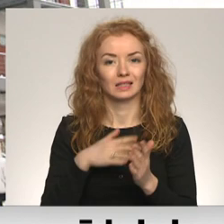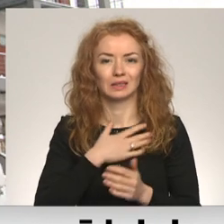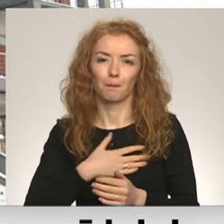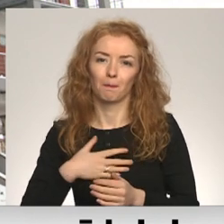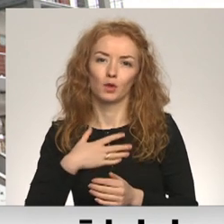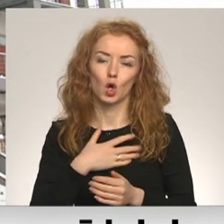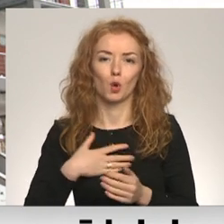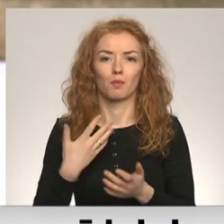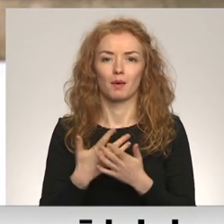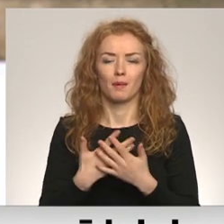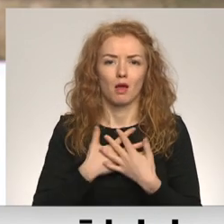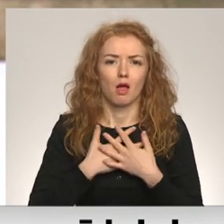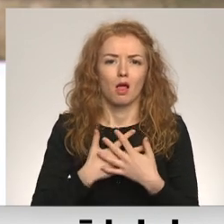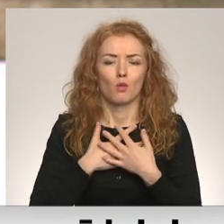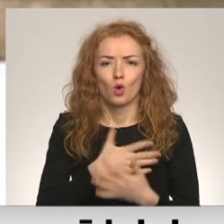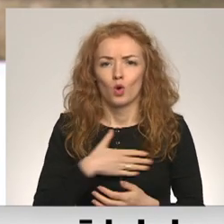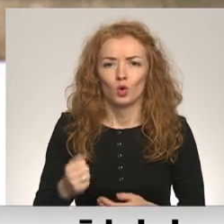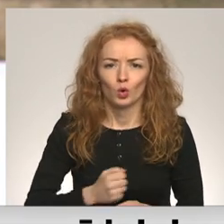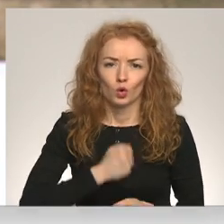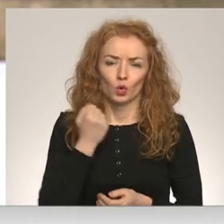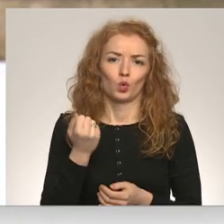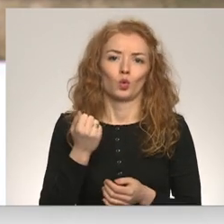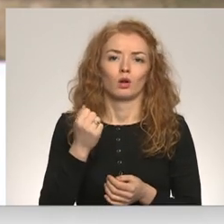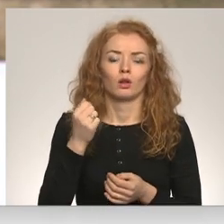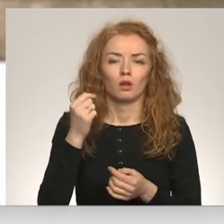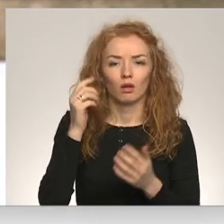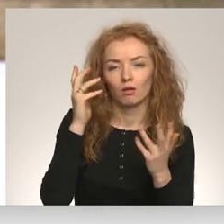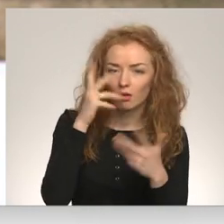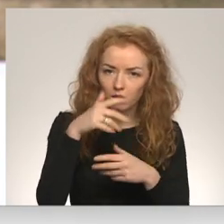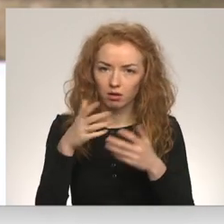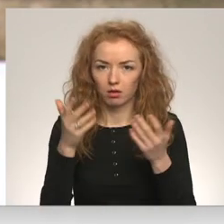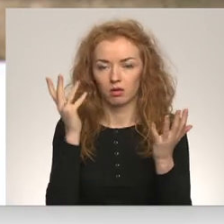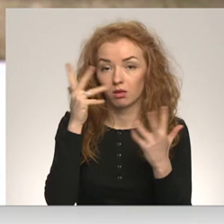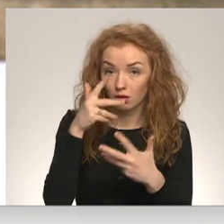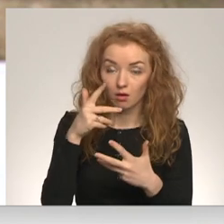ļoti apgrūtināta elpošana, traucēta samaņa,